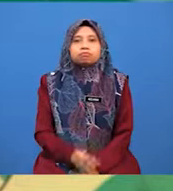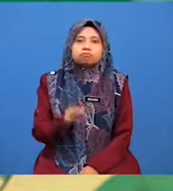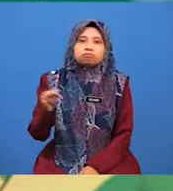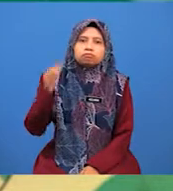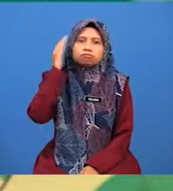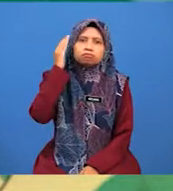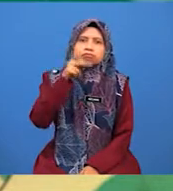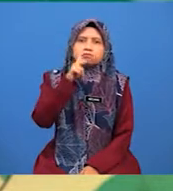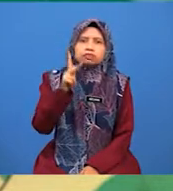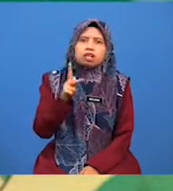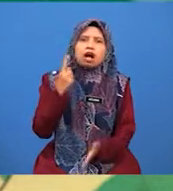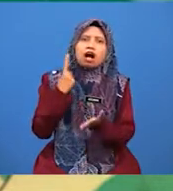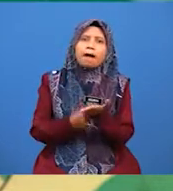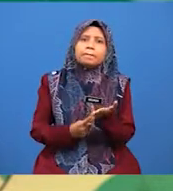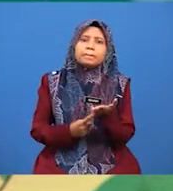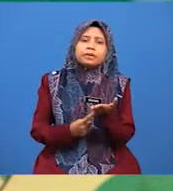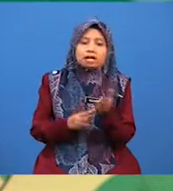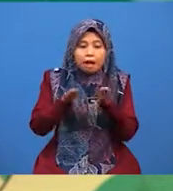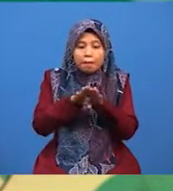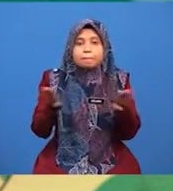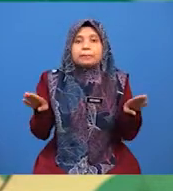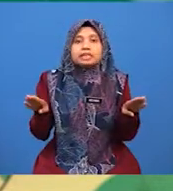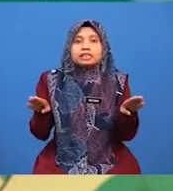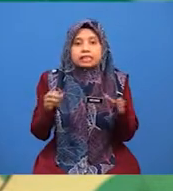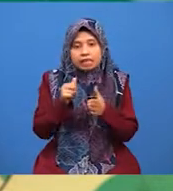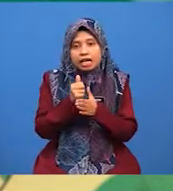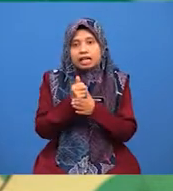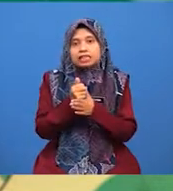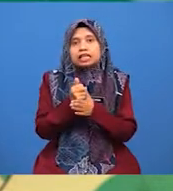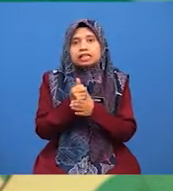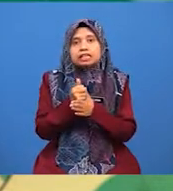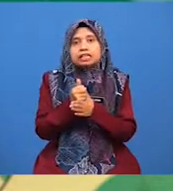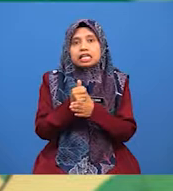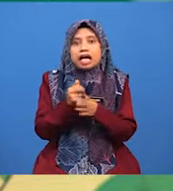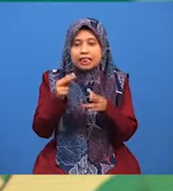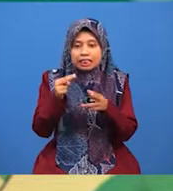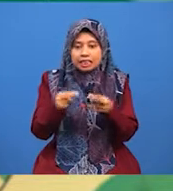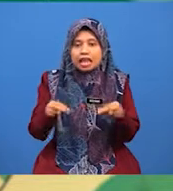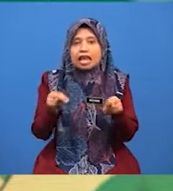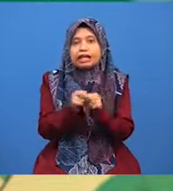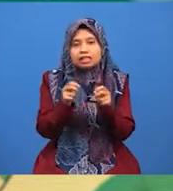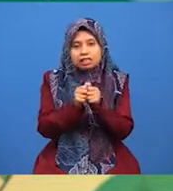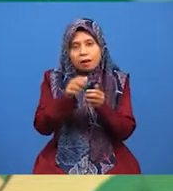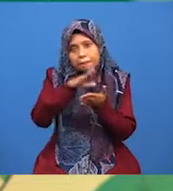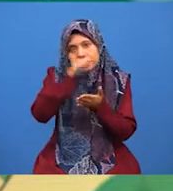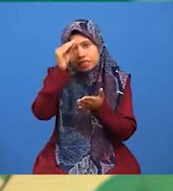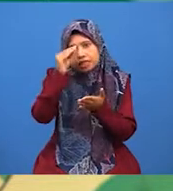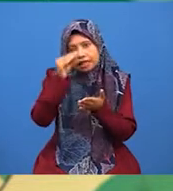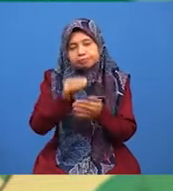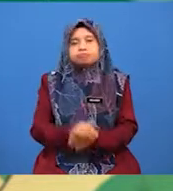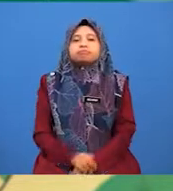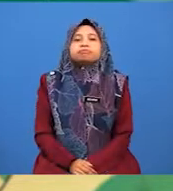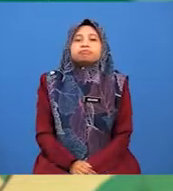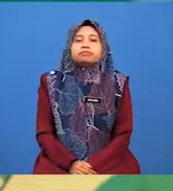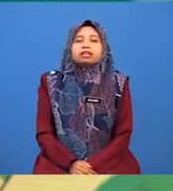Murid-murid, tahukah apa perbezaan antara nilai dengan pengajaran?